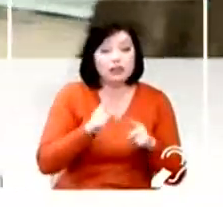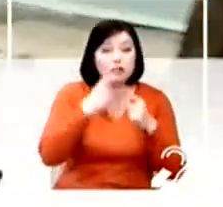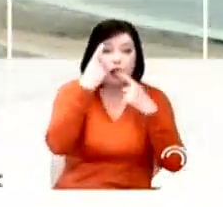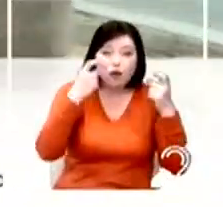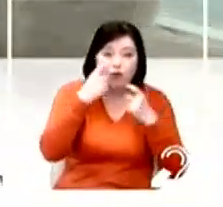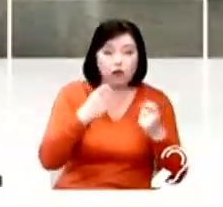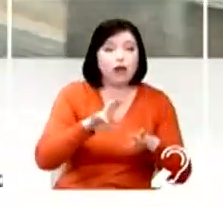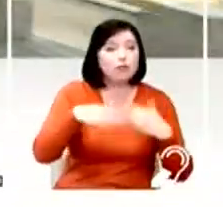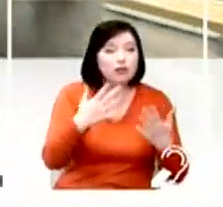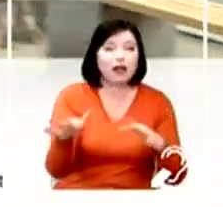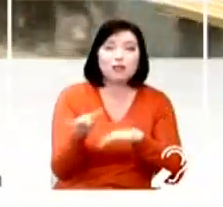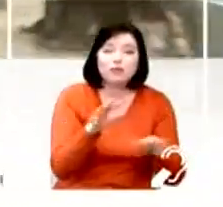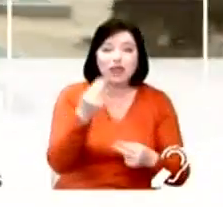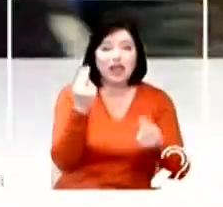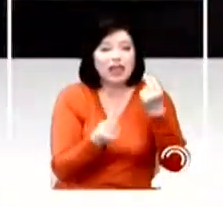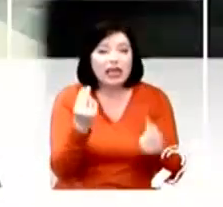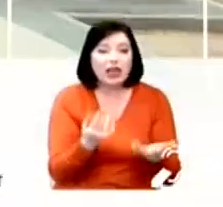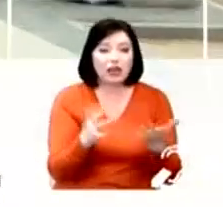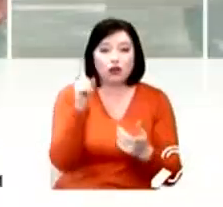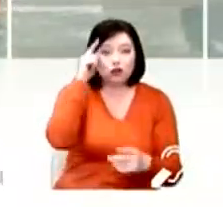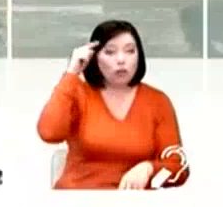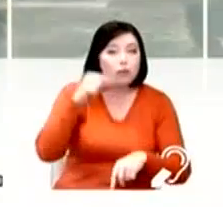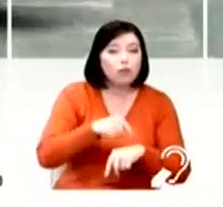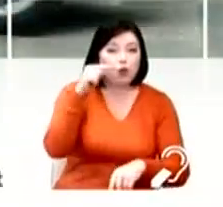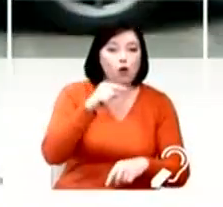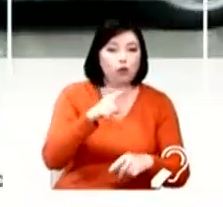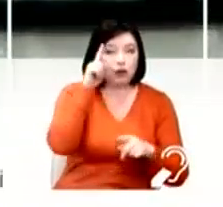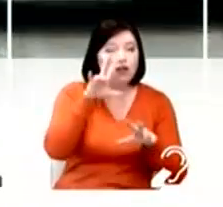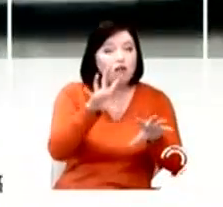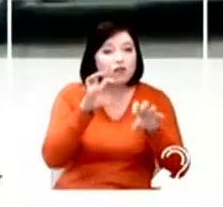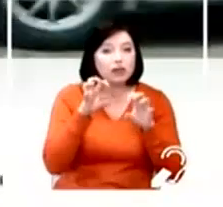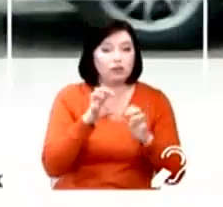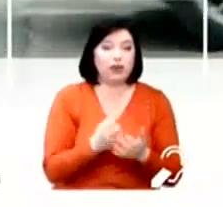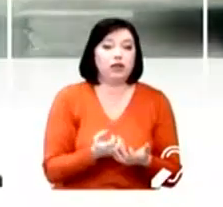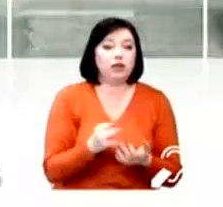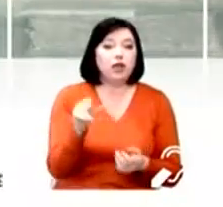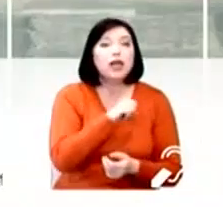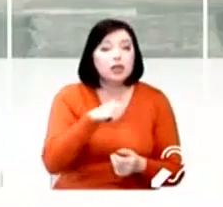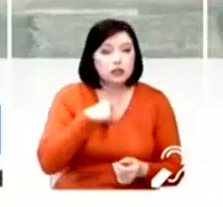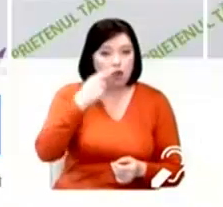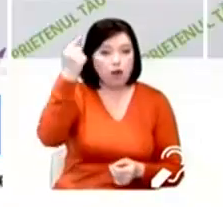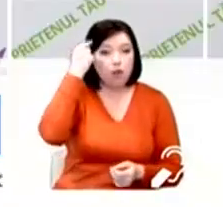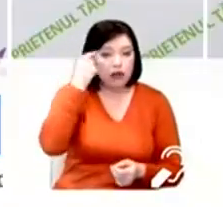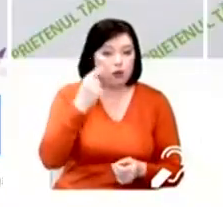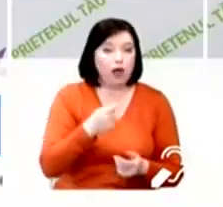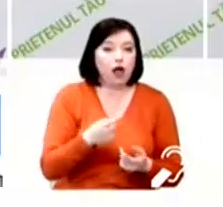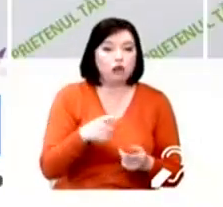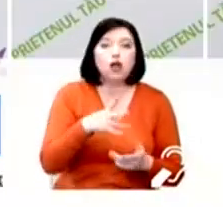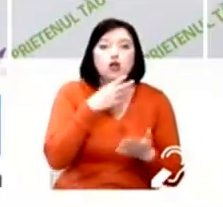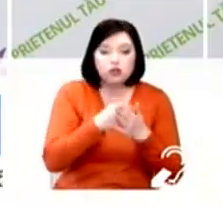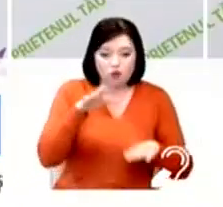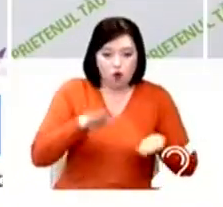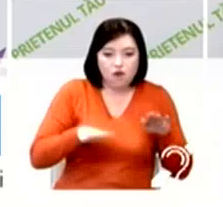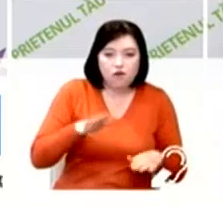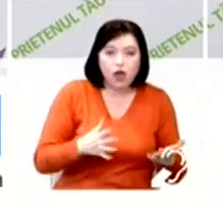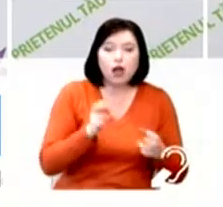prezentăm activități, diferite jocuri interactive, unde ei se implică, unde ei singuri își depistează masa corporală, care ar fi